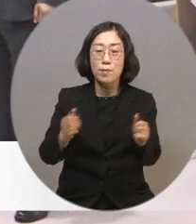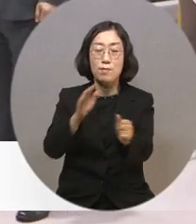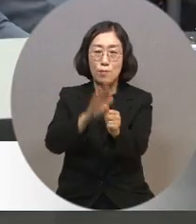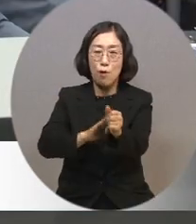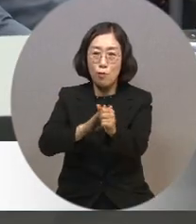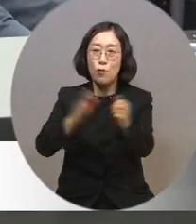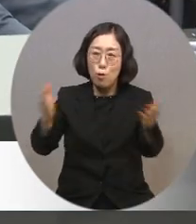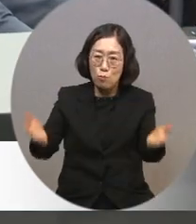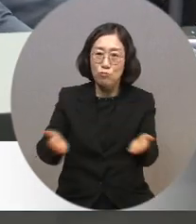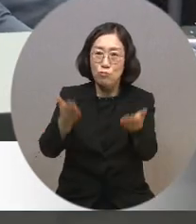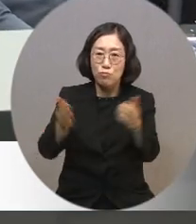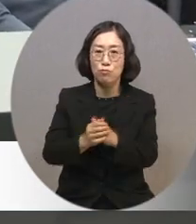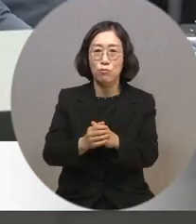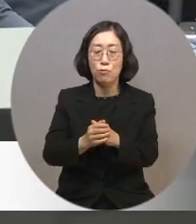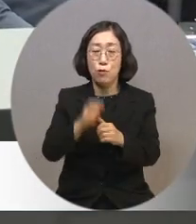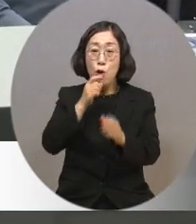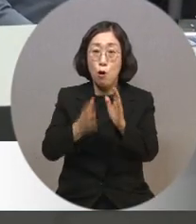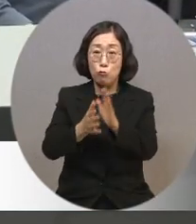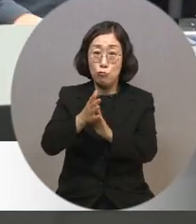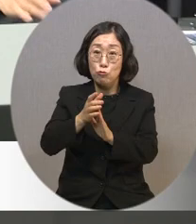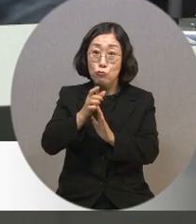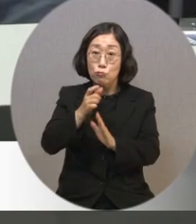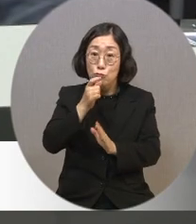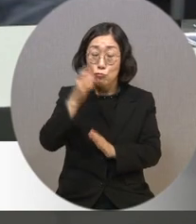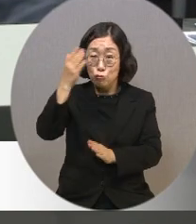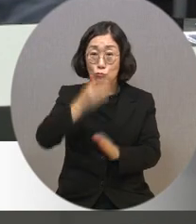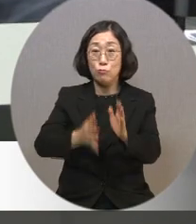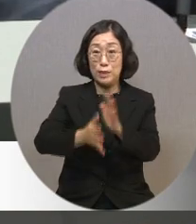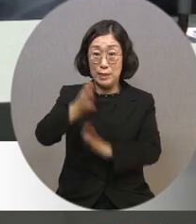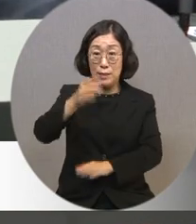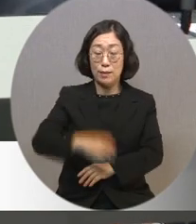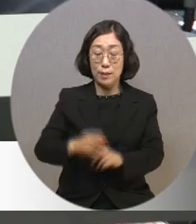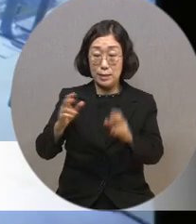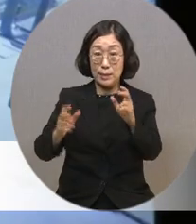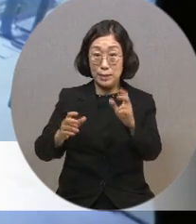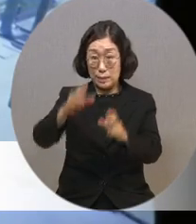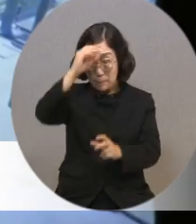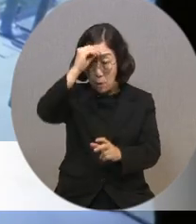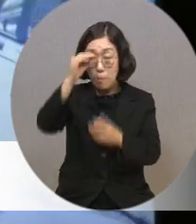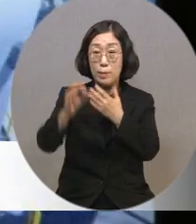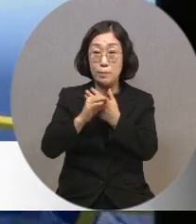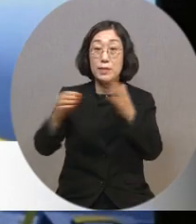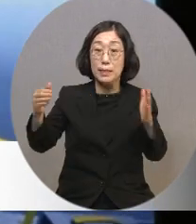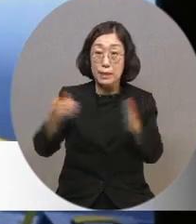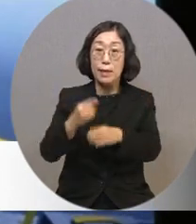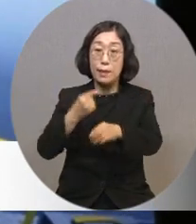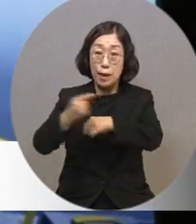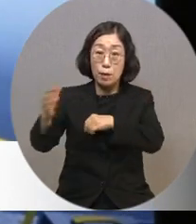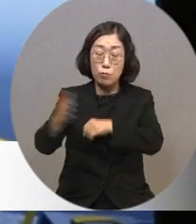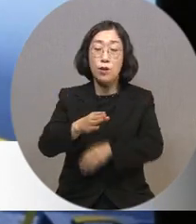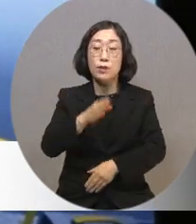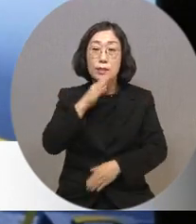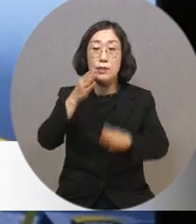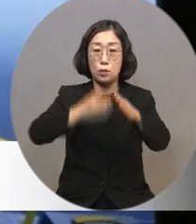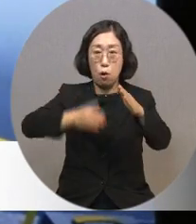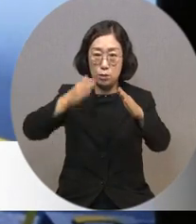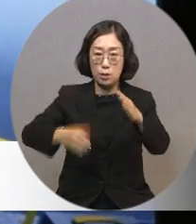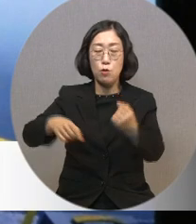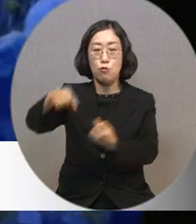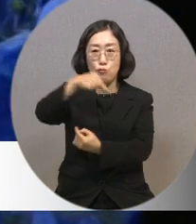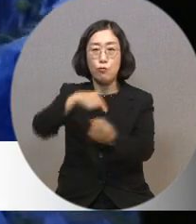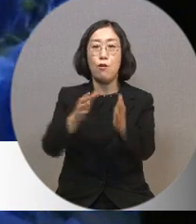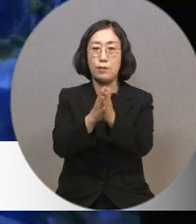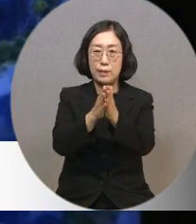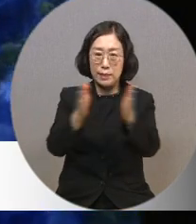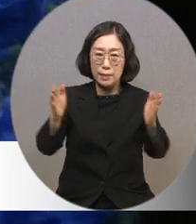독려했습니다. 여수시는 통합안전교육 시범사업을 마치고 내년부터 본격적으로